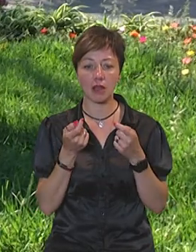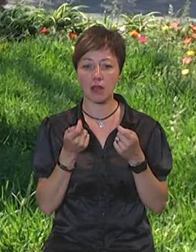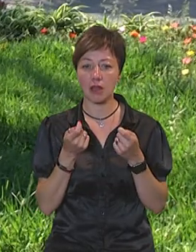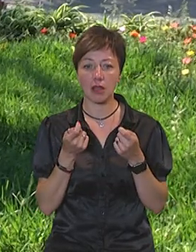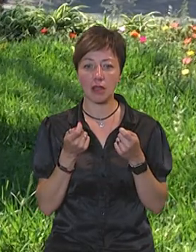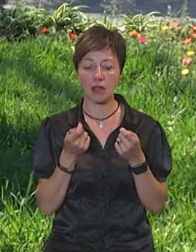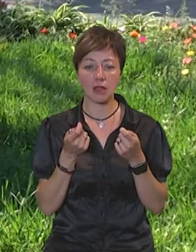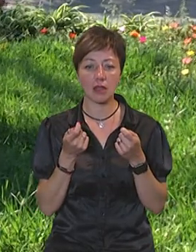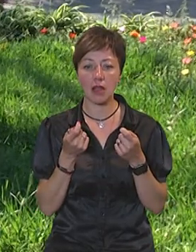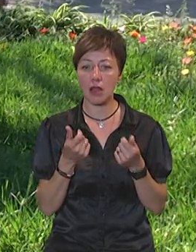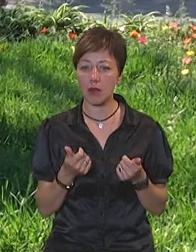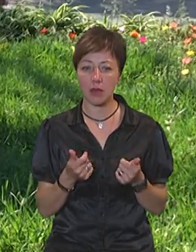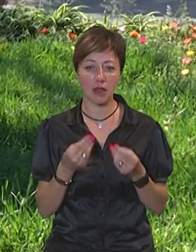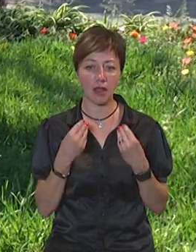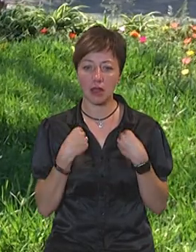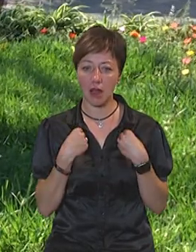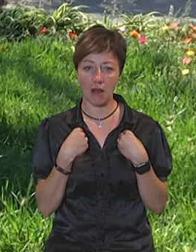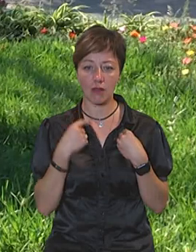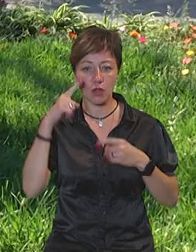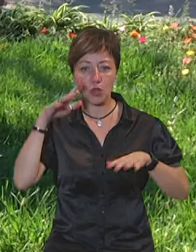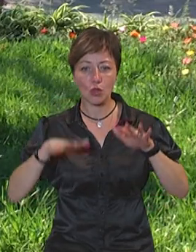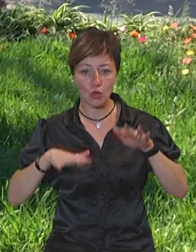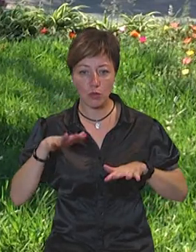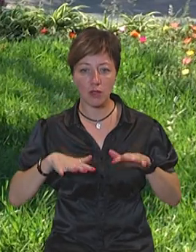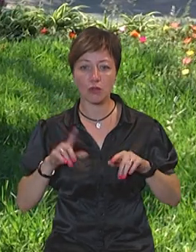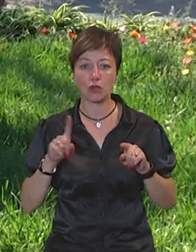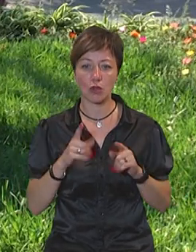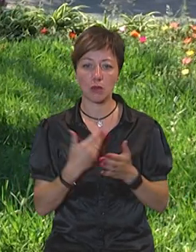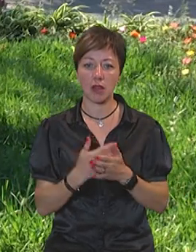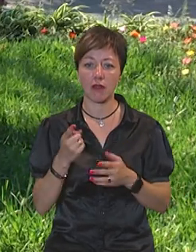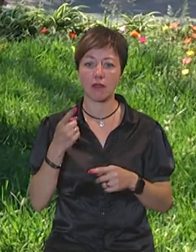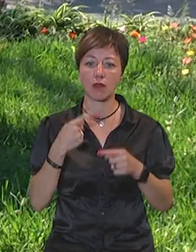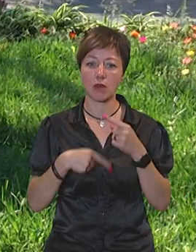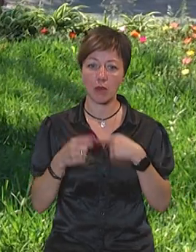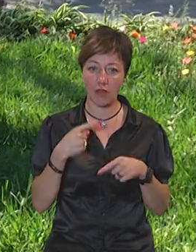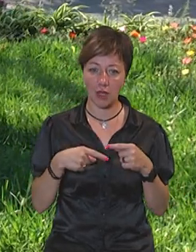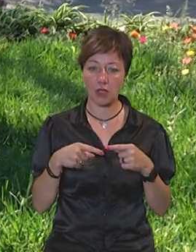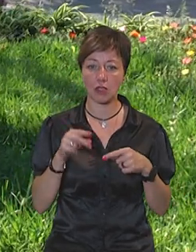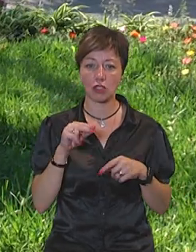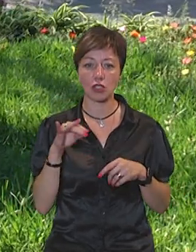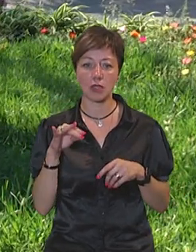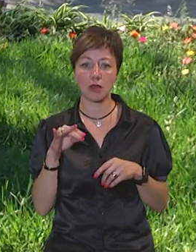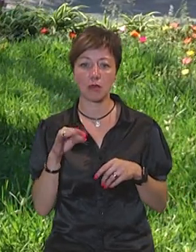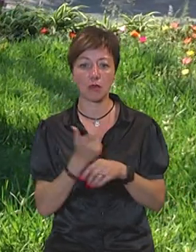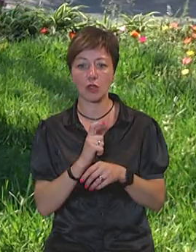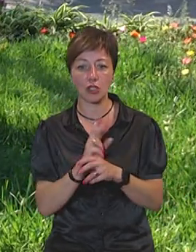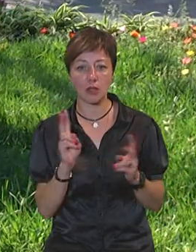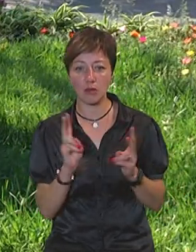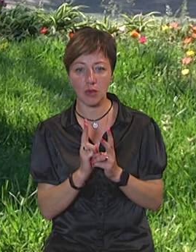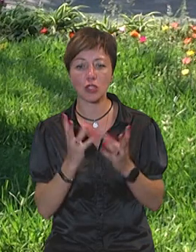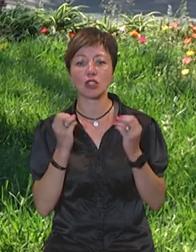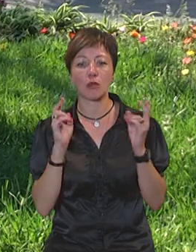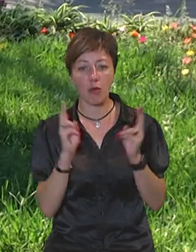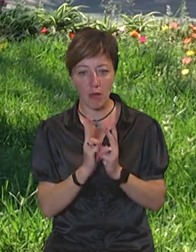краплиночку не дав сумніву в тому, що, наприклад, він повернеться, чи в тому, що ми більше не, ну, що ми